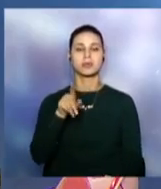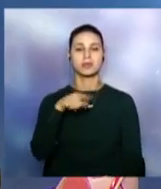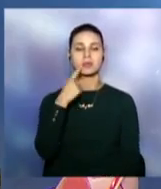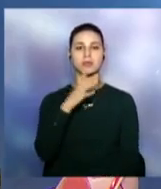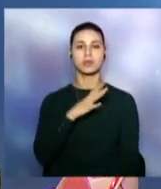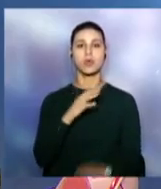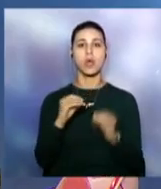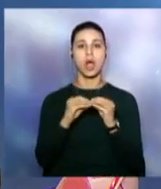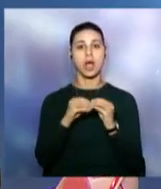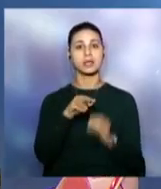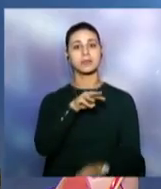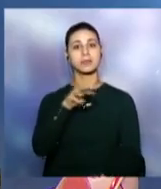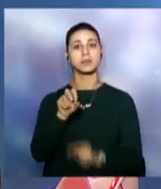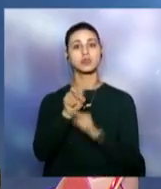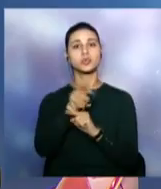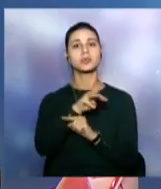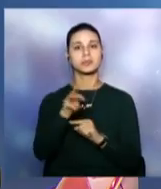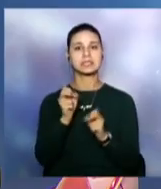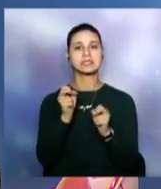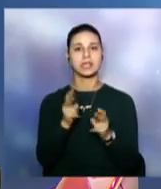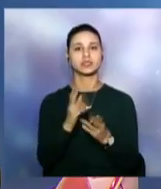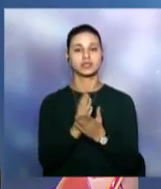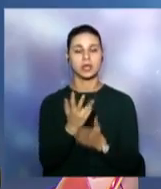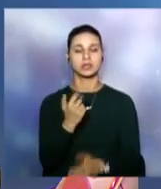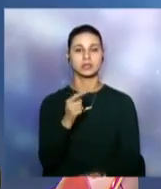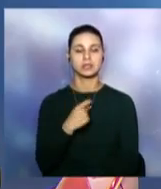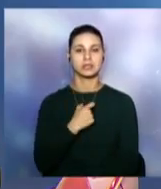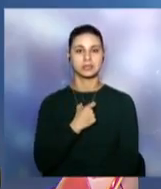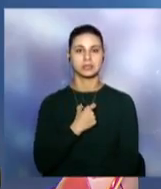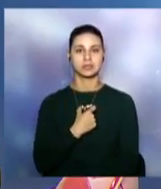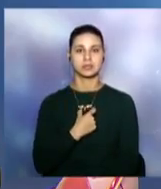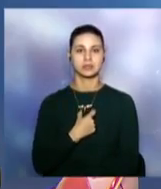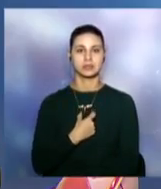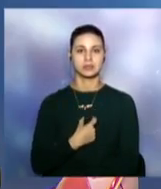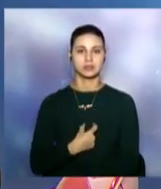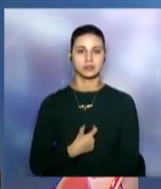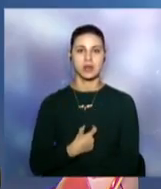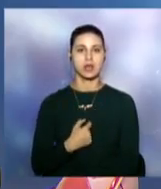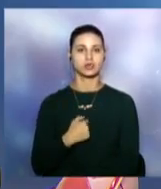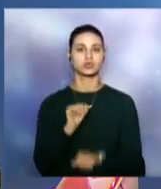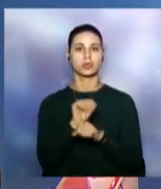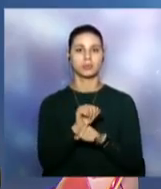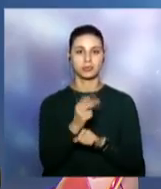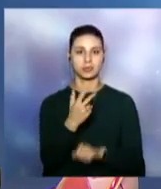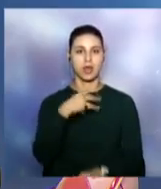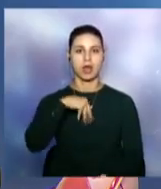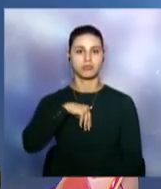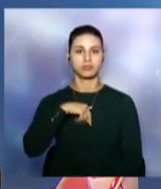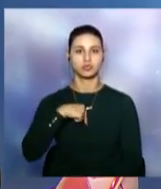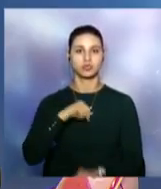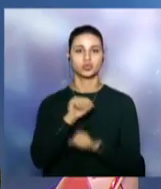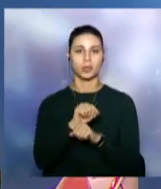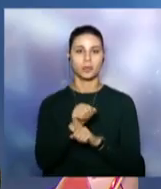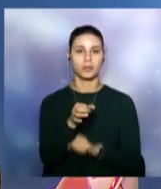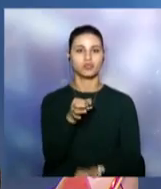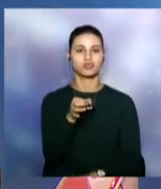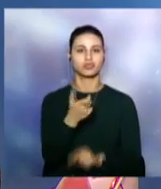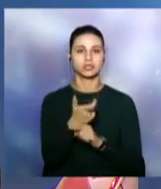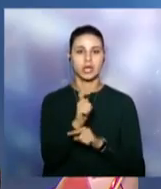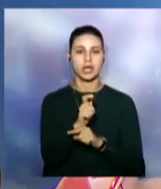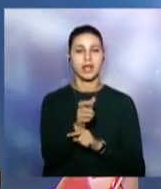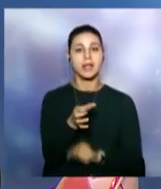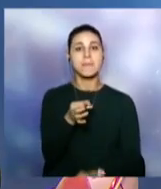რომ 10-12 მმ არის ის საშიში ზონა. დიახ, იმიტომ რომ ვერ